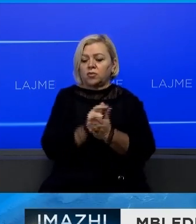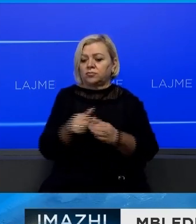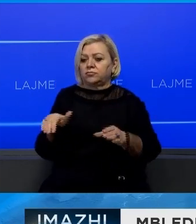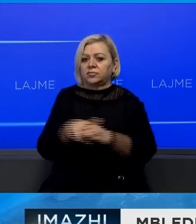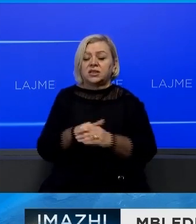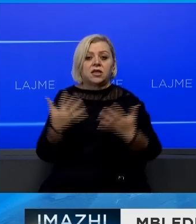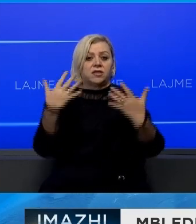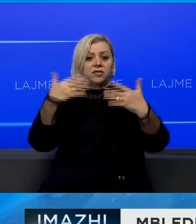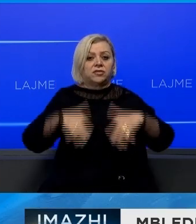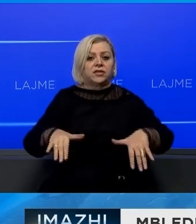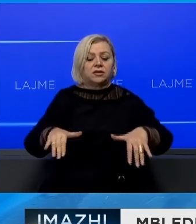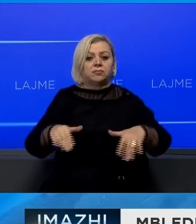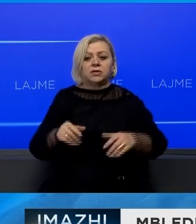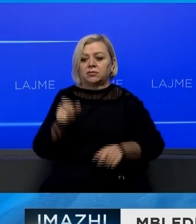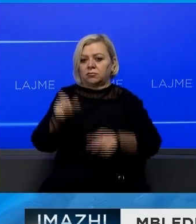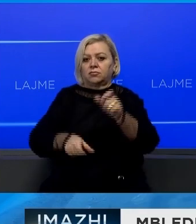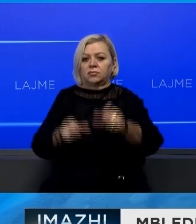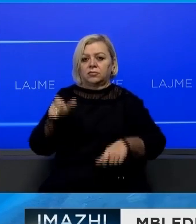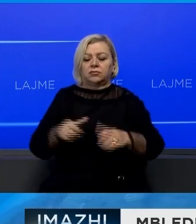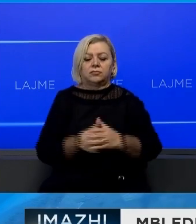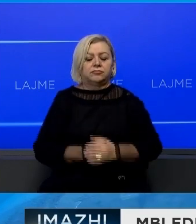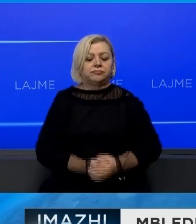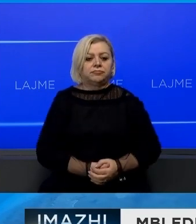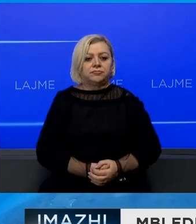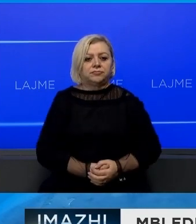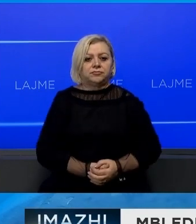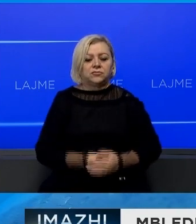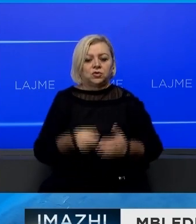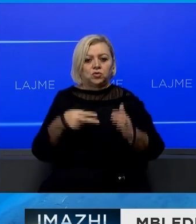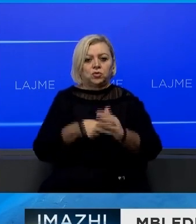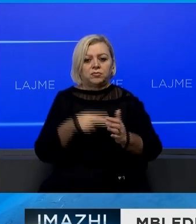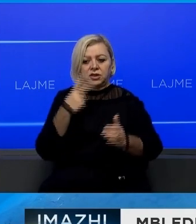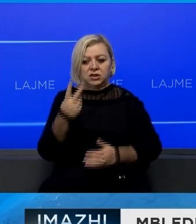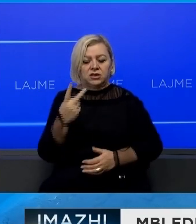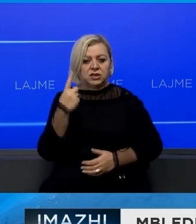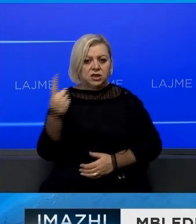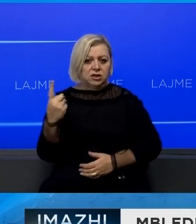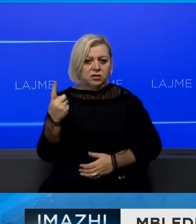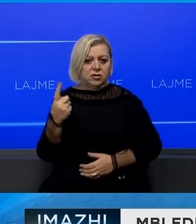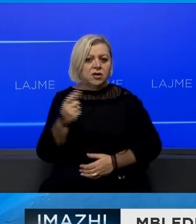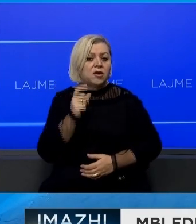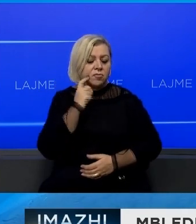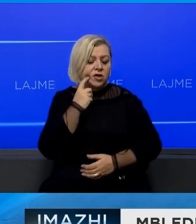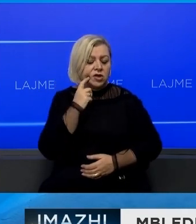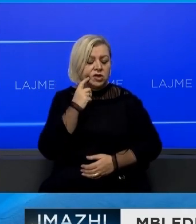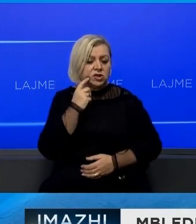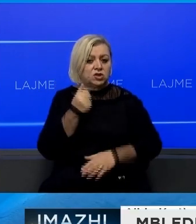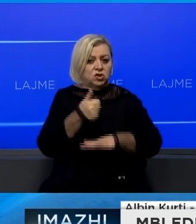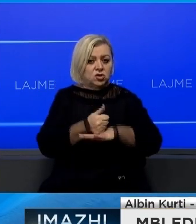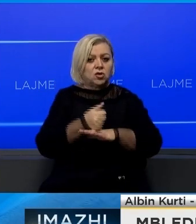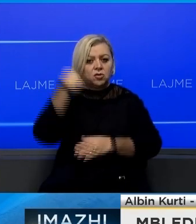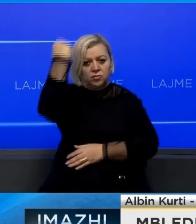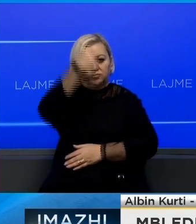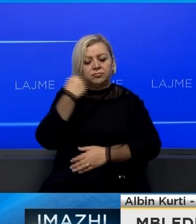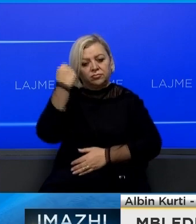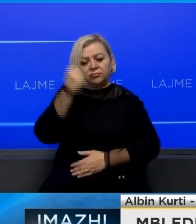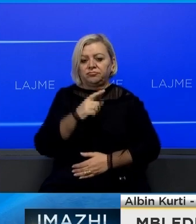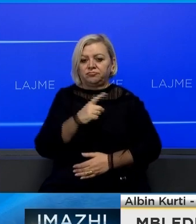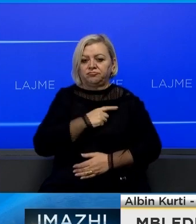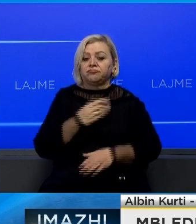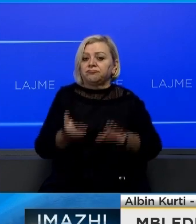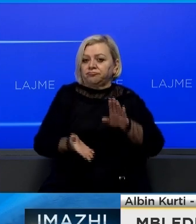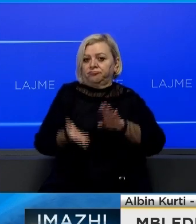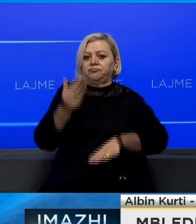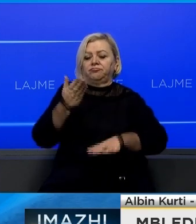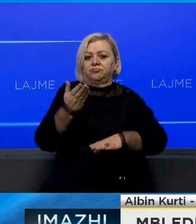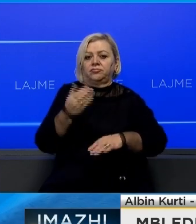punësuar mbi 10.000 persona. Vitin 2021, si pas projeksionet të Bankës Qendrore të Kosovës, presim të ambyllim me rritje